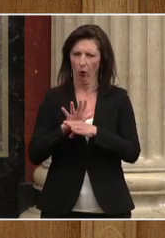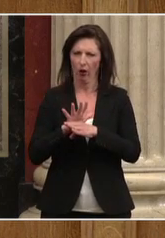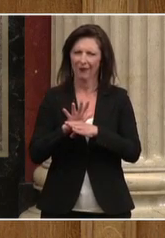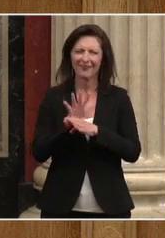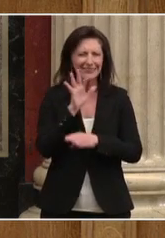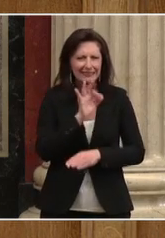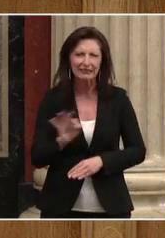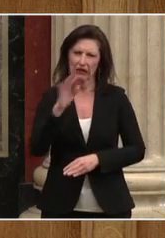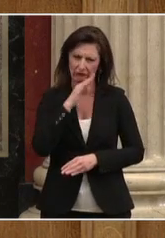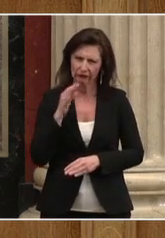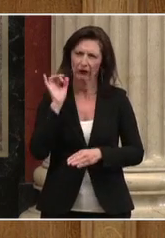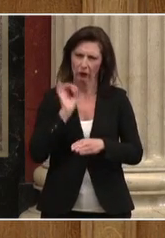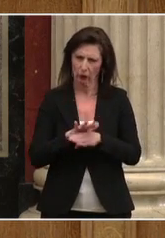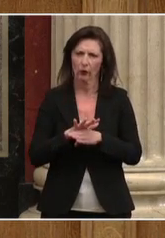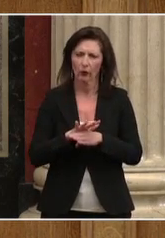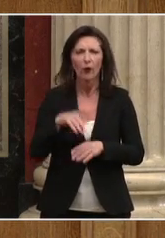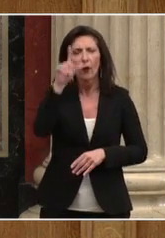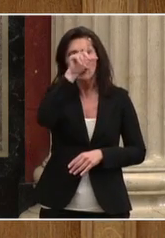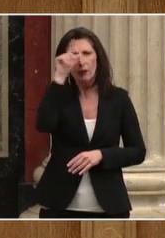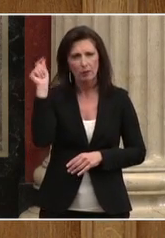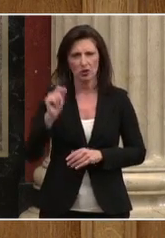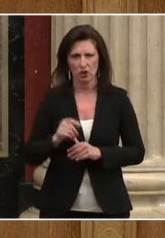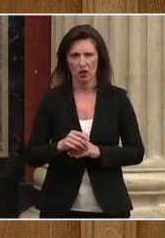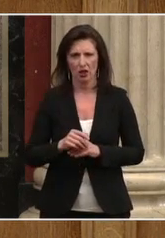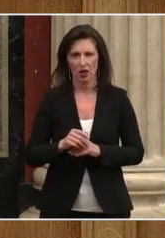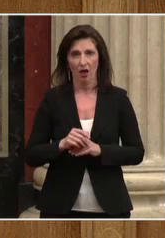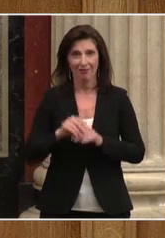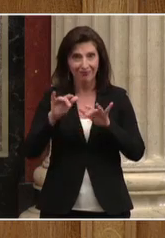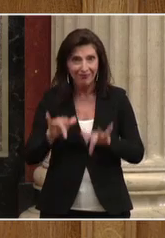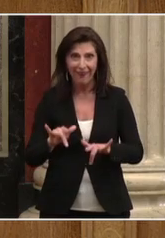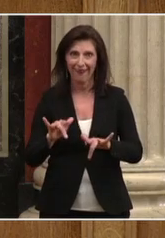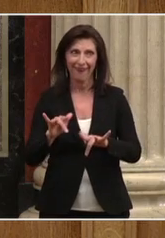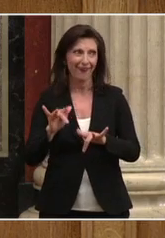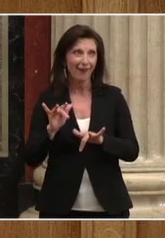und Menschen hatten, die auf sie aufgepasst haben.